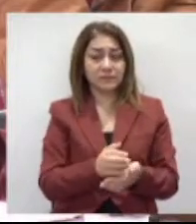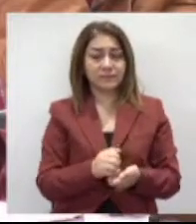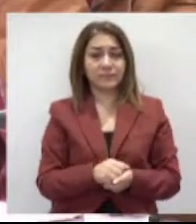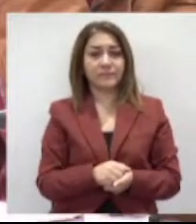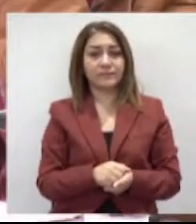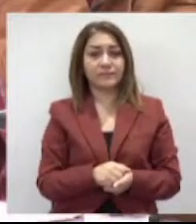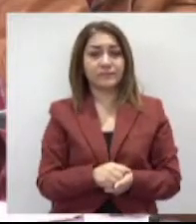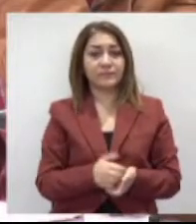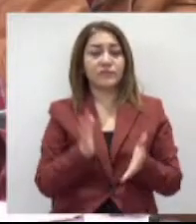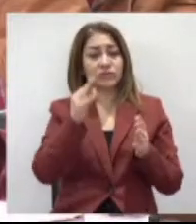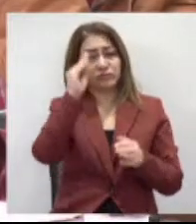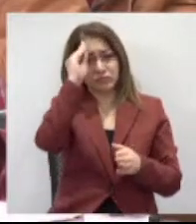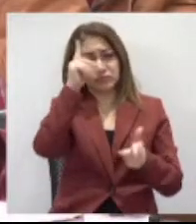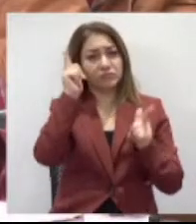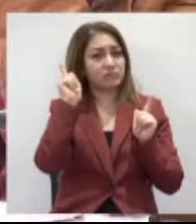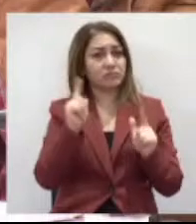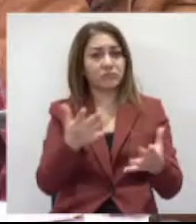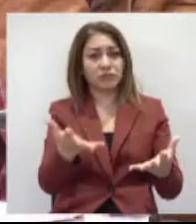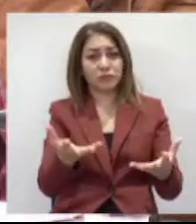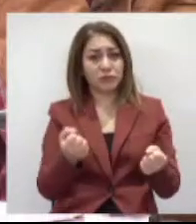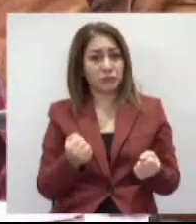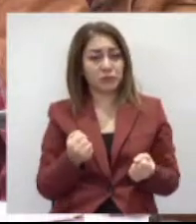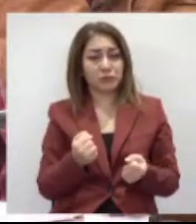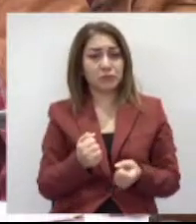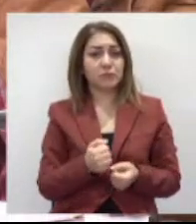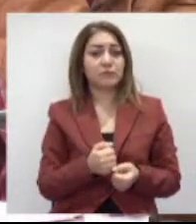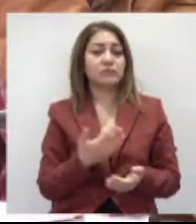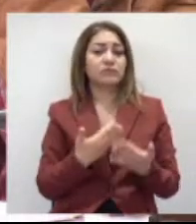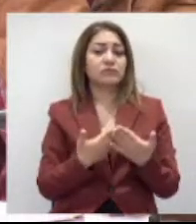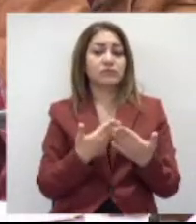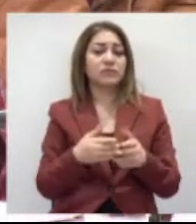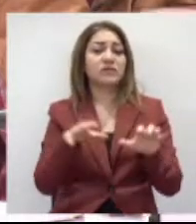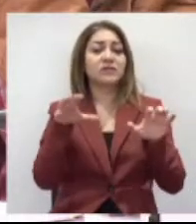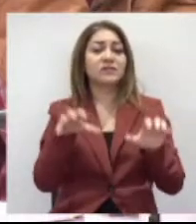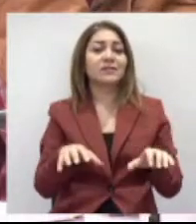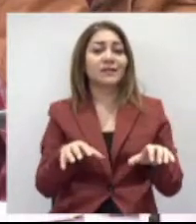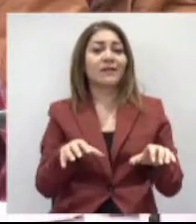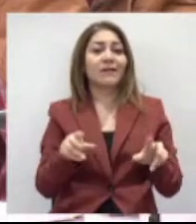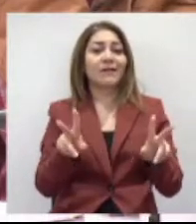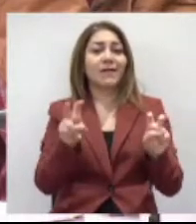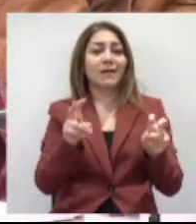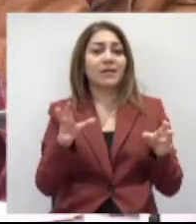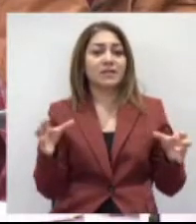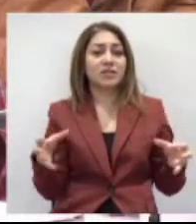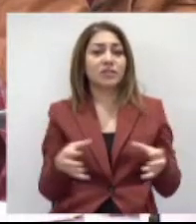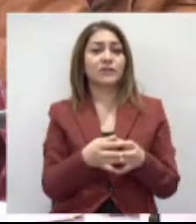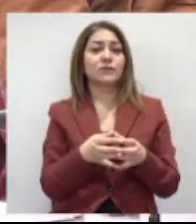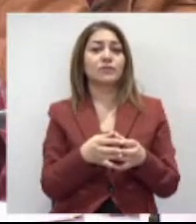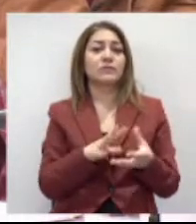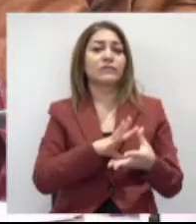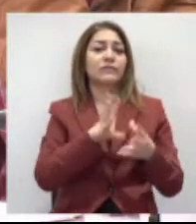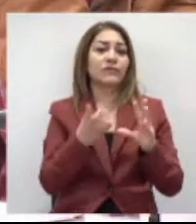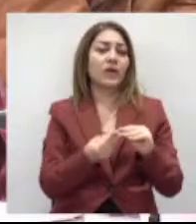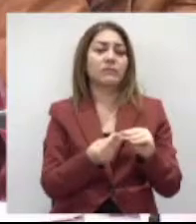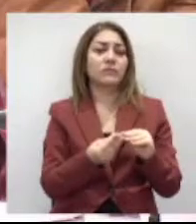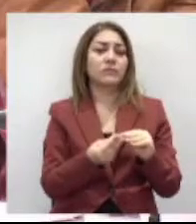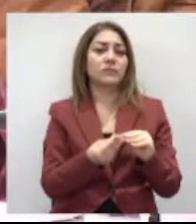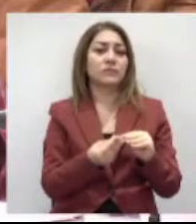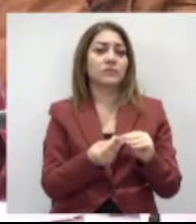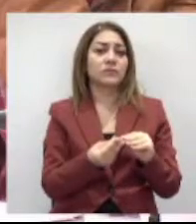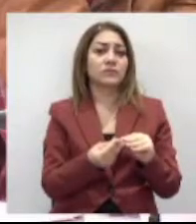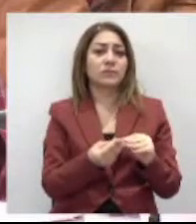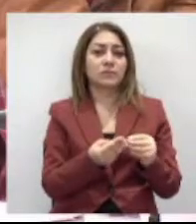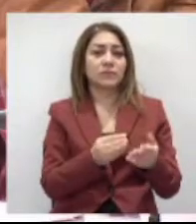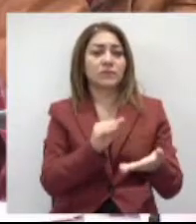շատ համաձայն եմ այն հարցի հետ, որ նախագահի ինստիտուտը ընդհանրապես այդտեղ չի դիտարկվել,